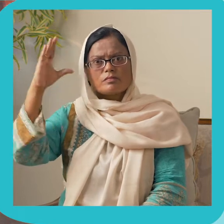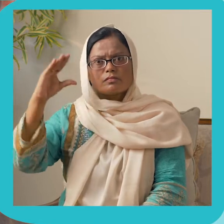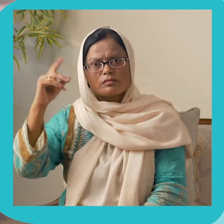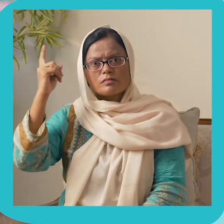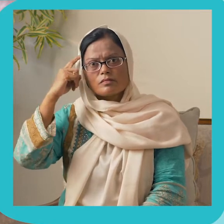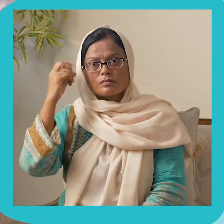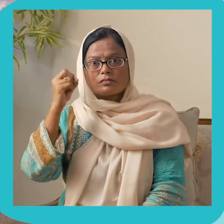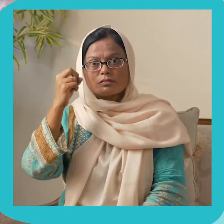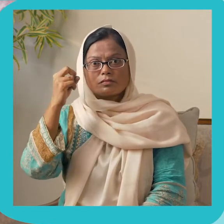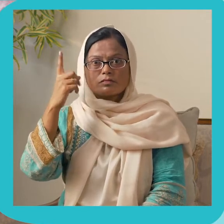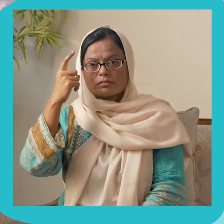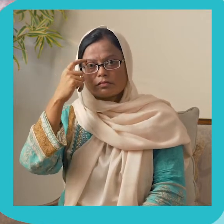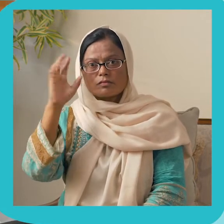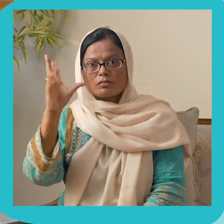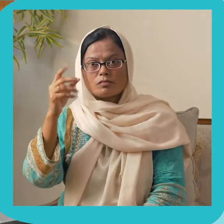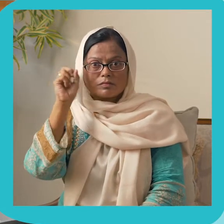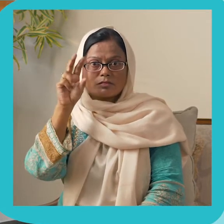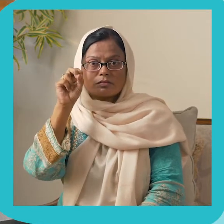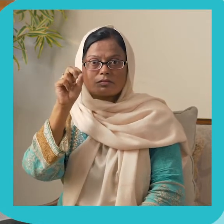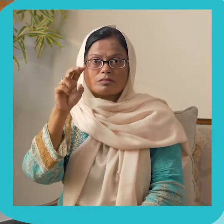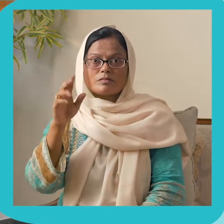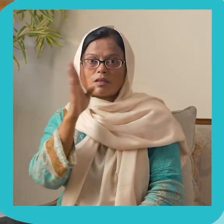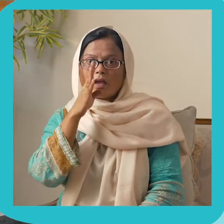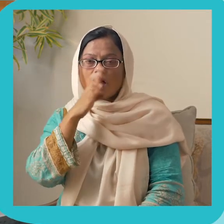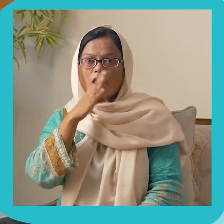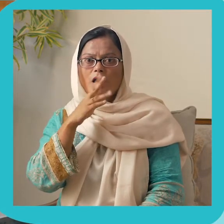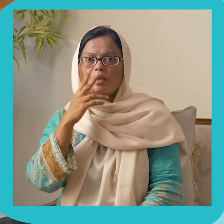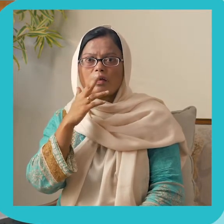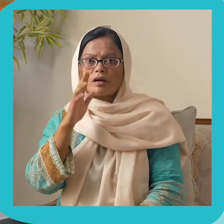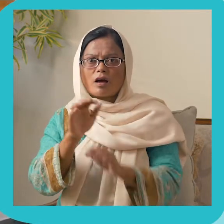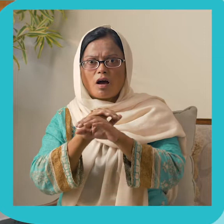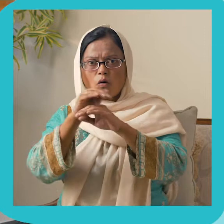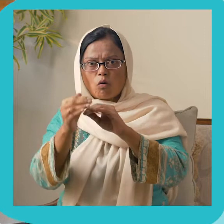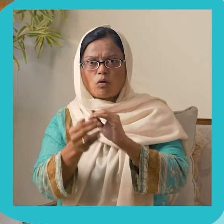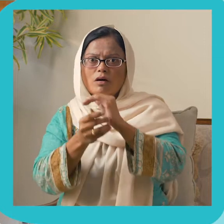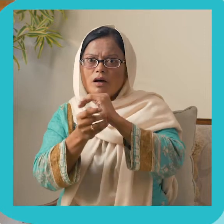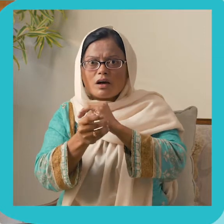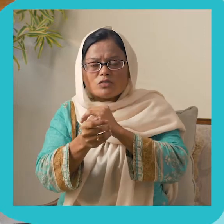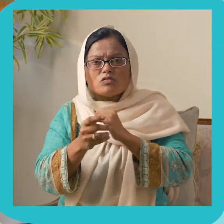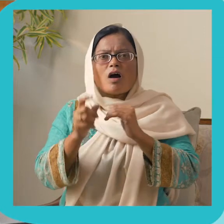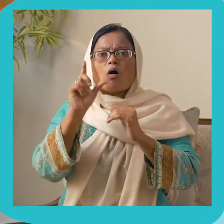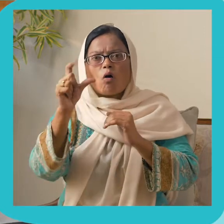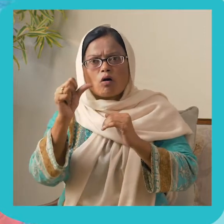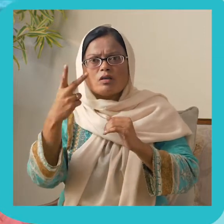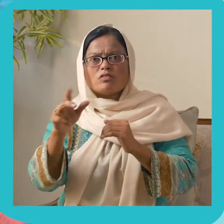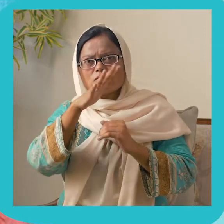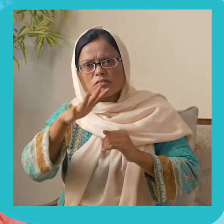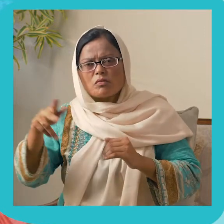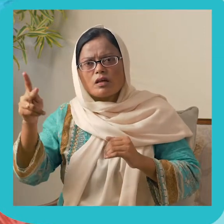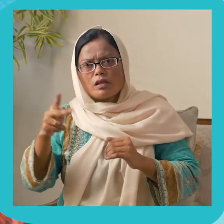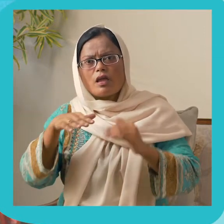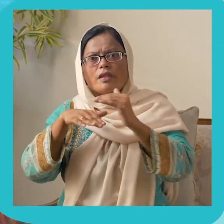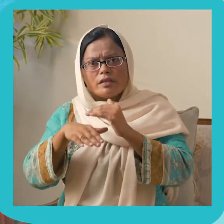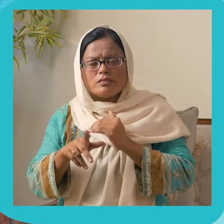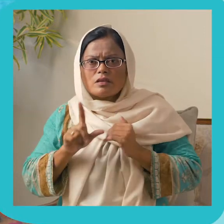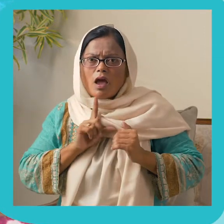छोटे सर, रोशन आंखों और चमकदार जैतूनी सब्ज रंग का खोल वाला कछुआ ऑलिव समंदर के